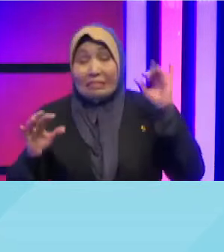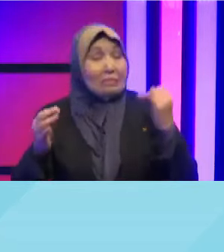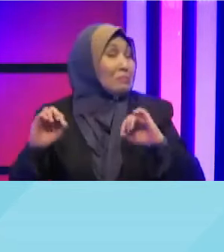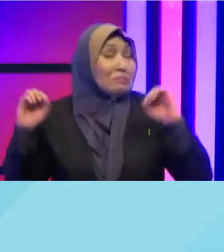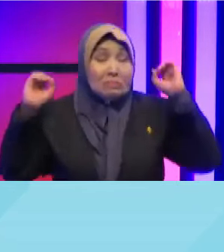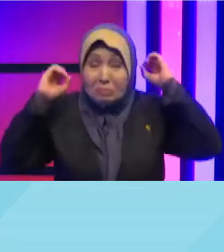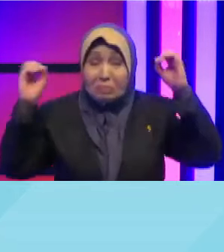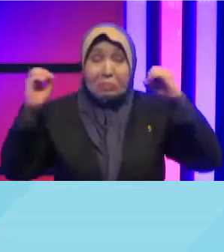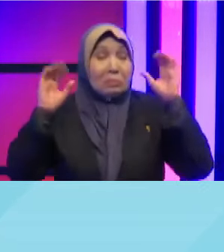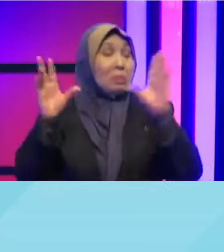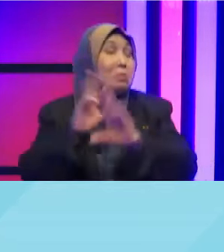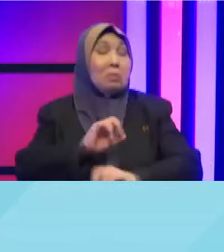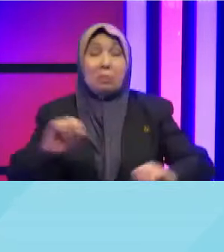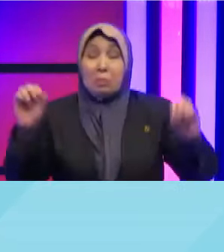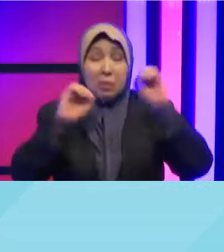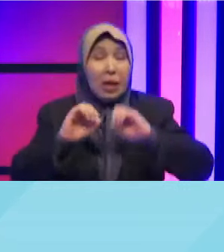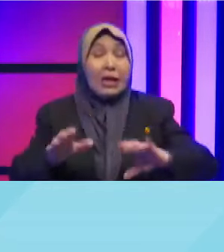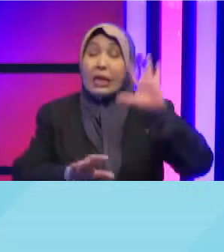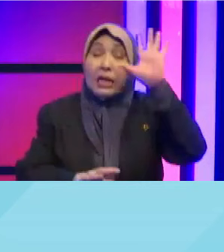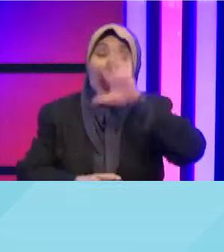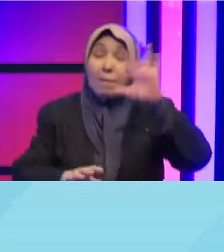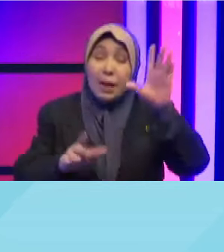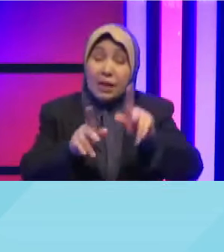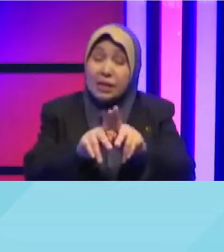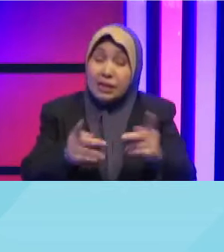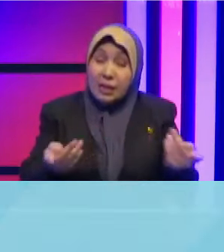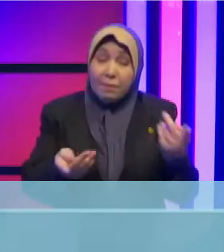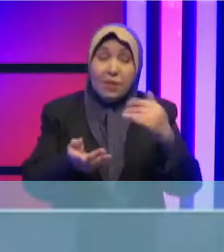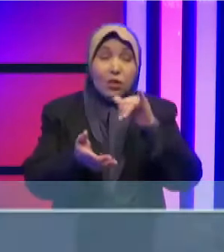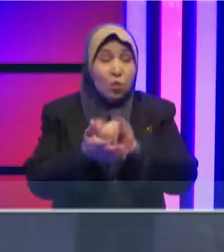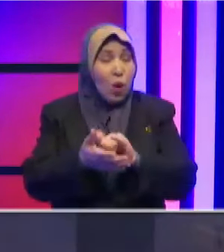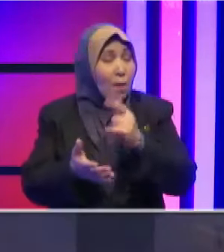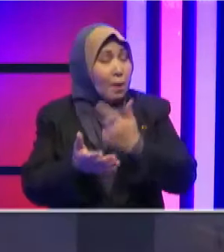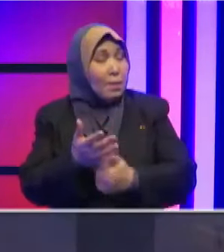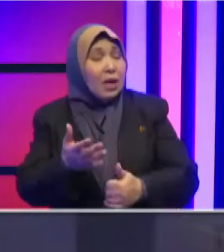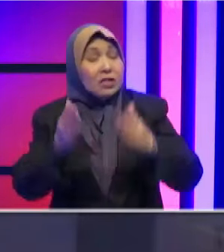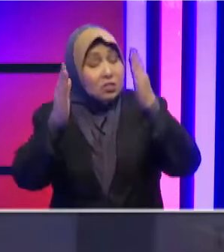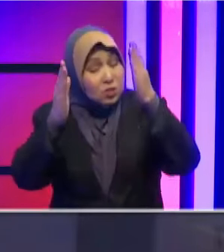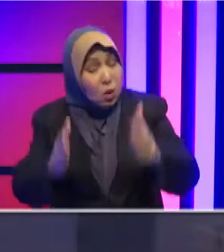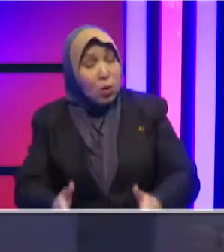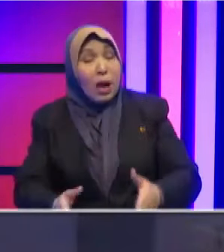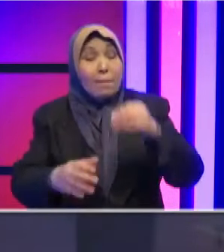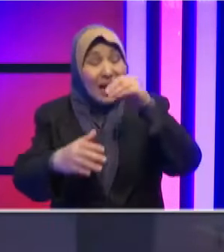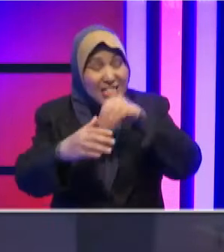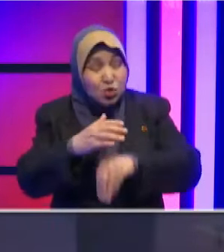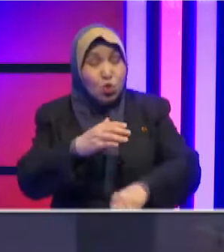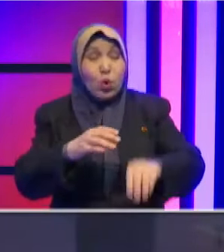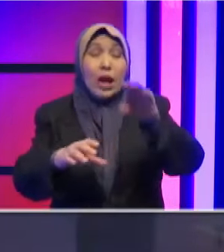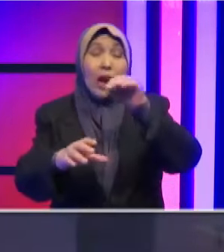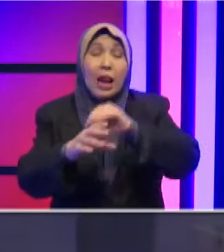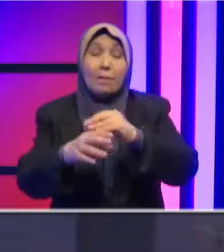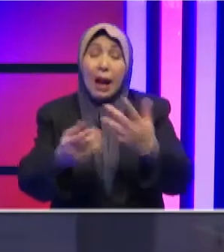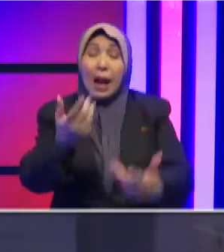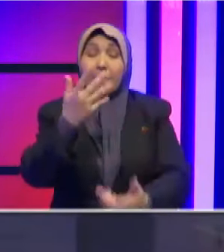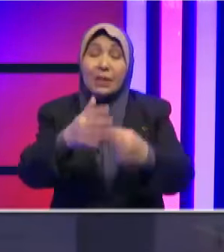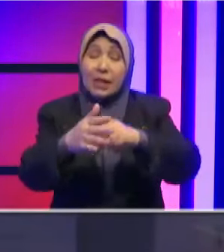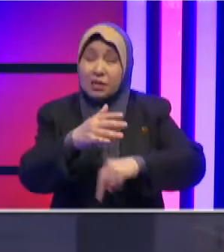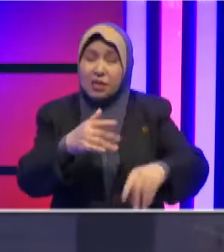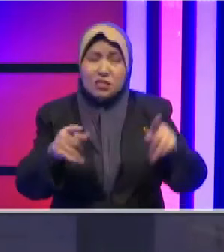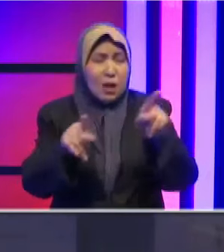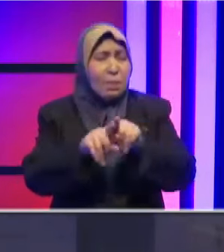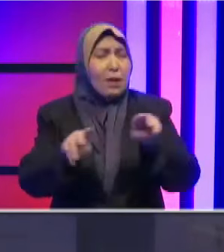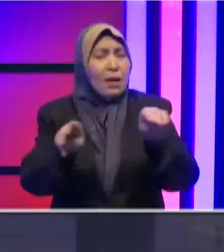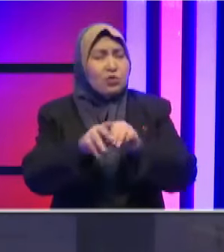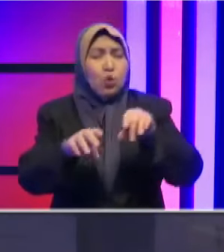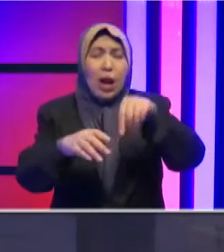oleh beberapa kitab Ilmu Tafsir digambarkan Apabila seseorang itu masuk dalam api neraka diibaratkan masuk dalam